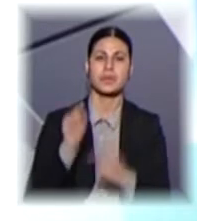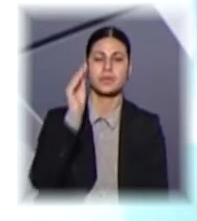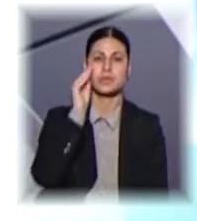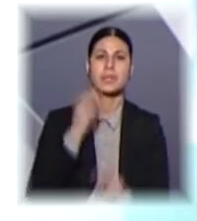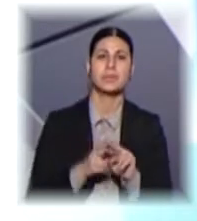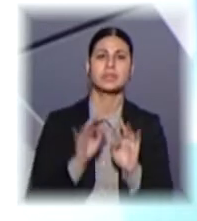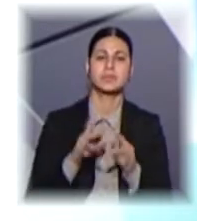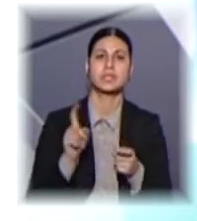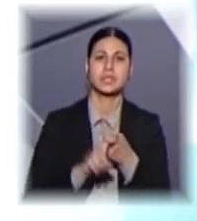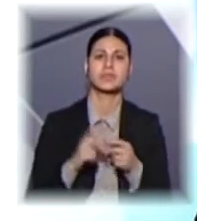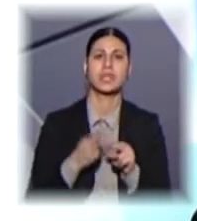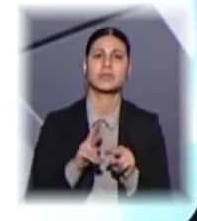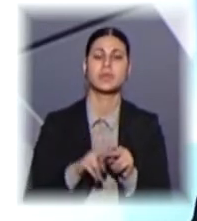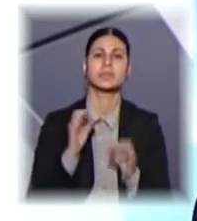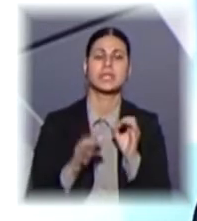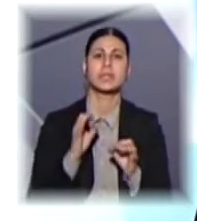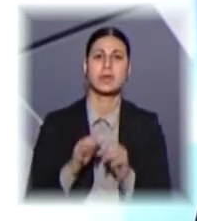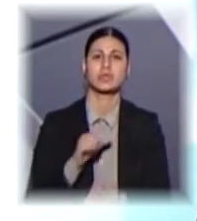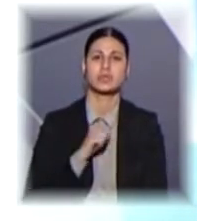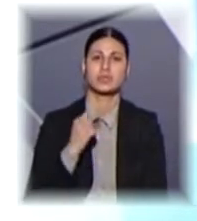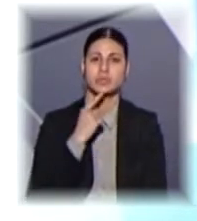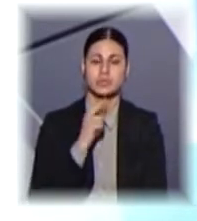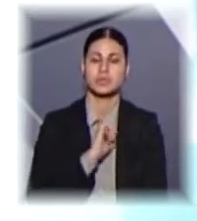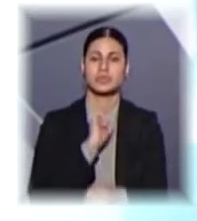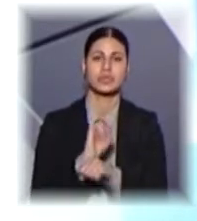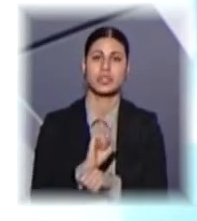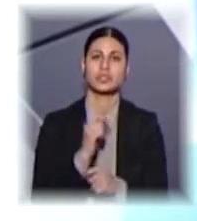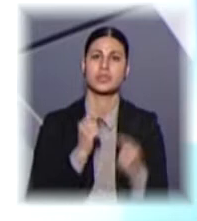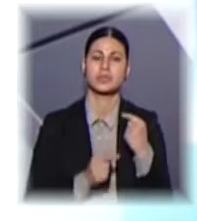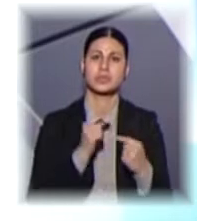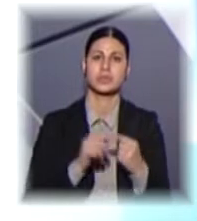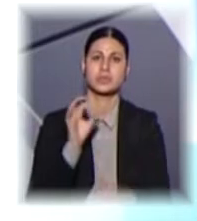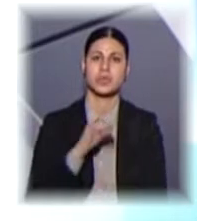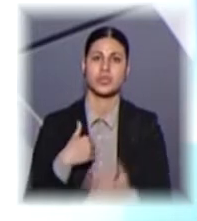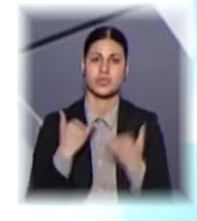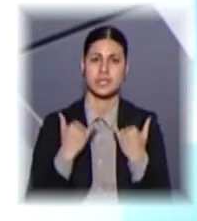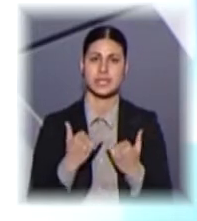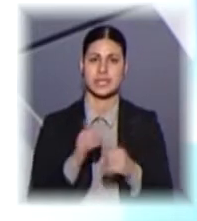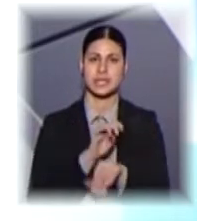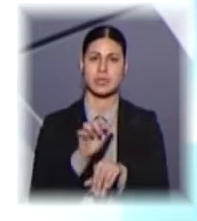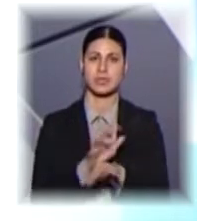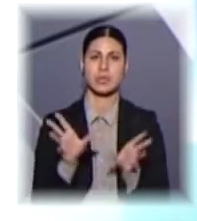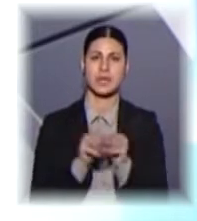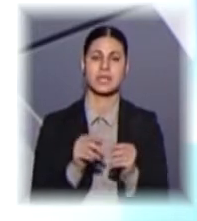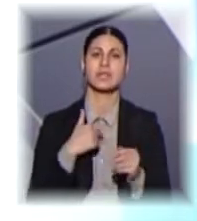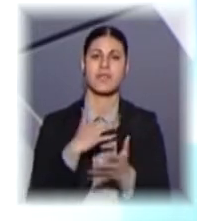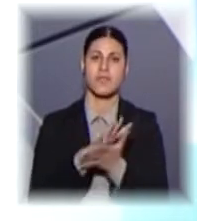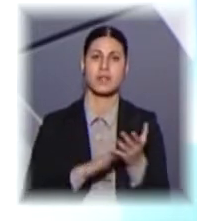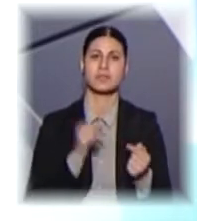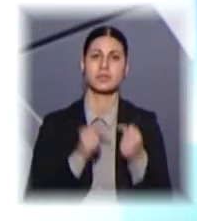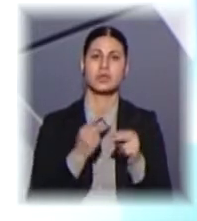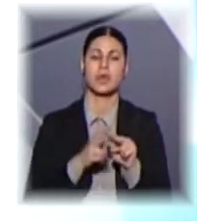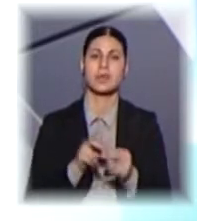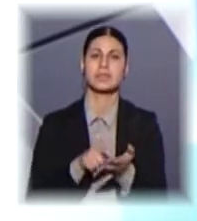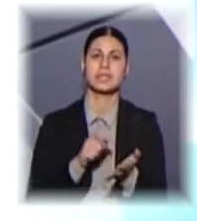დაკავშირებით, ამიტომ სასამართლო იძულებული გახდა შეეწყვიტა საქმის წარმოება ამ კონტექსტში. ჩვენ დღეს გამომცემლობებთან ერთად ვაგრძელებთ ბრძოლას ამ საკითხთან